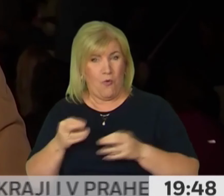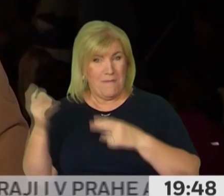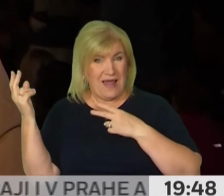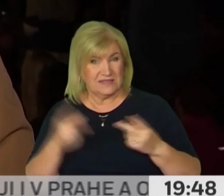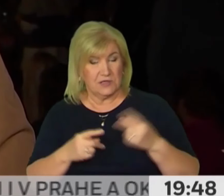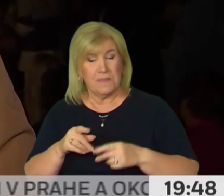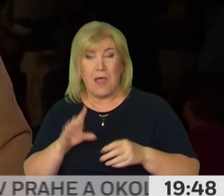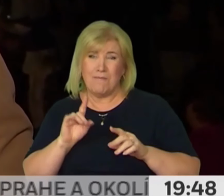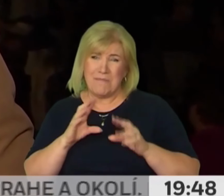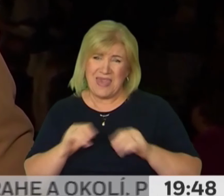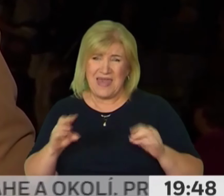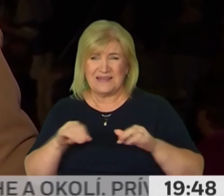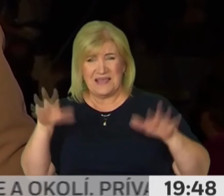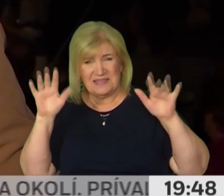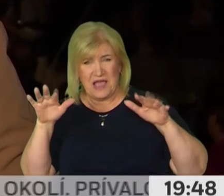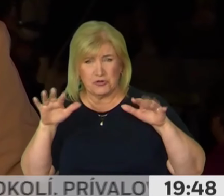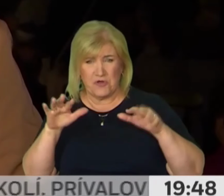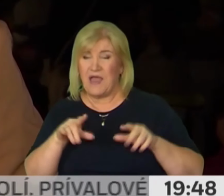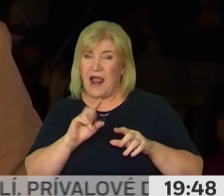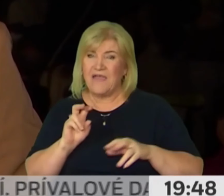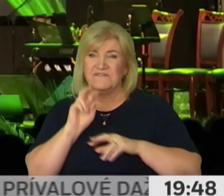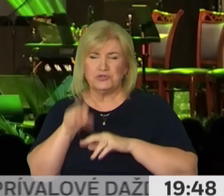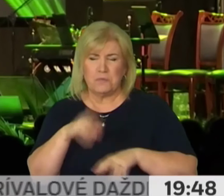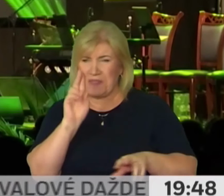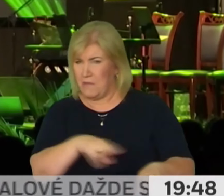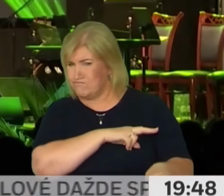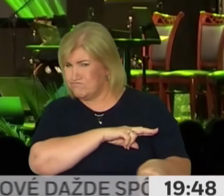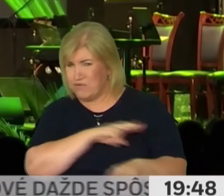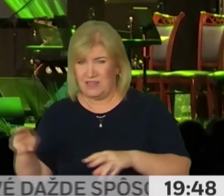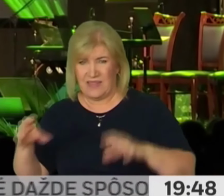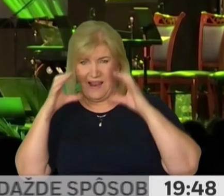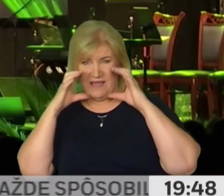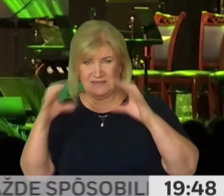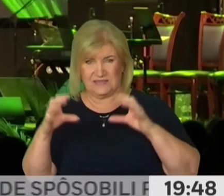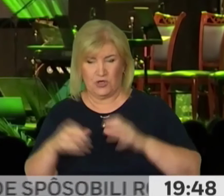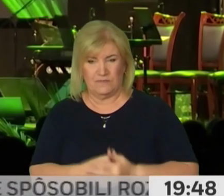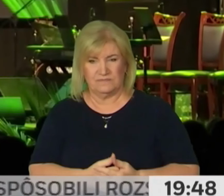mierne daždivému počasiu vystúpenia sledovalo vypredané hľadisko.